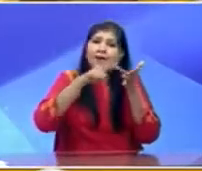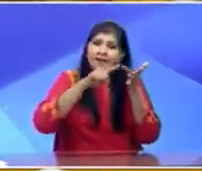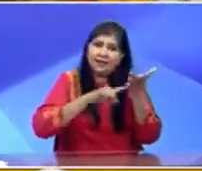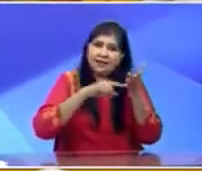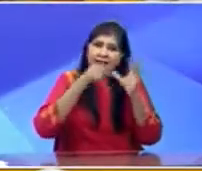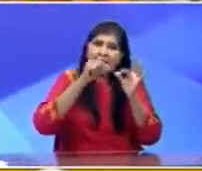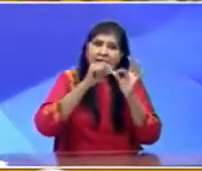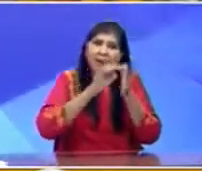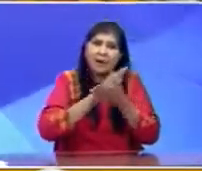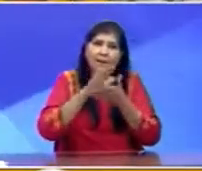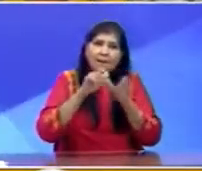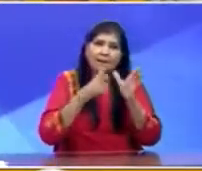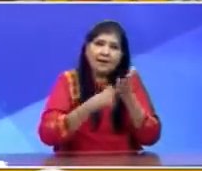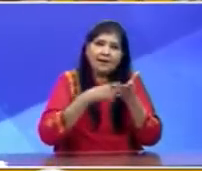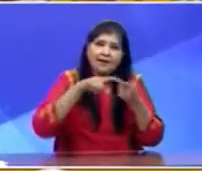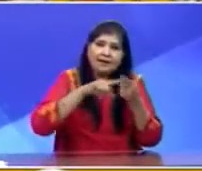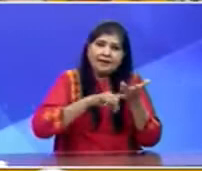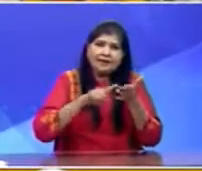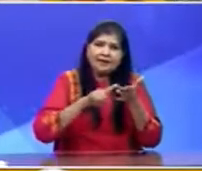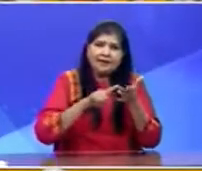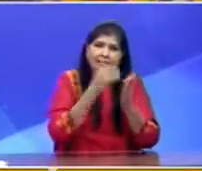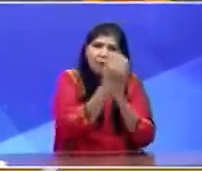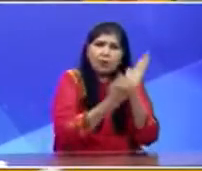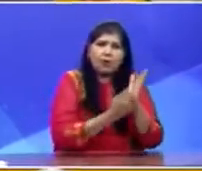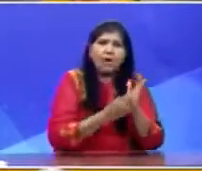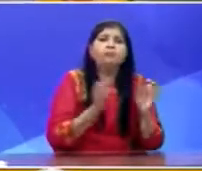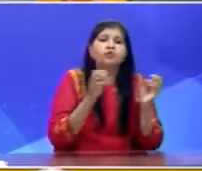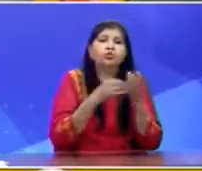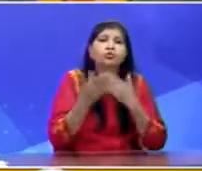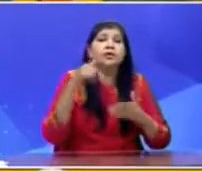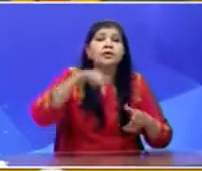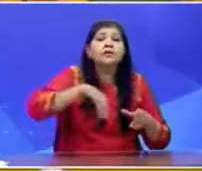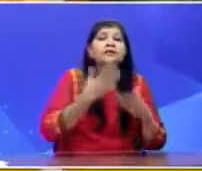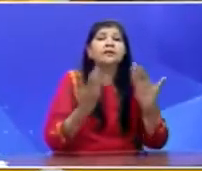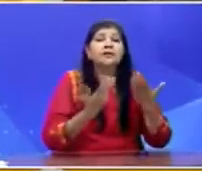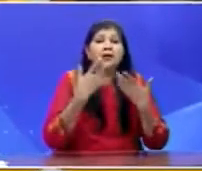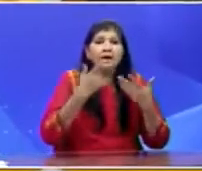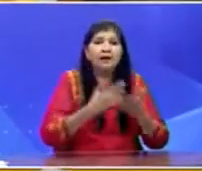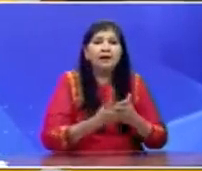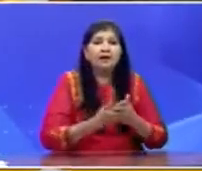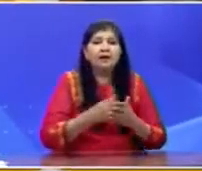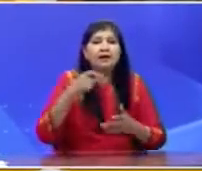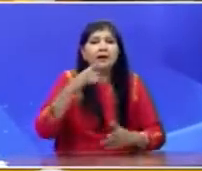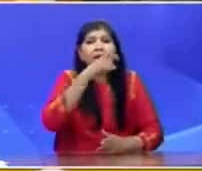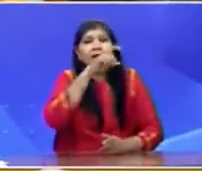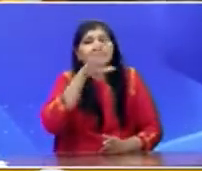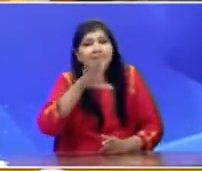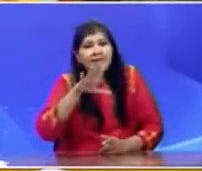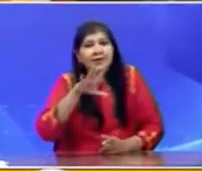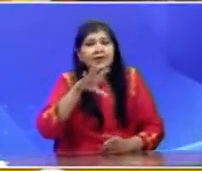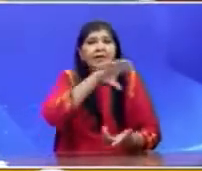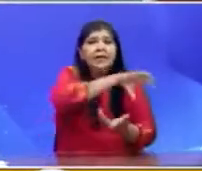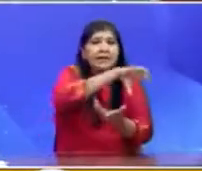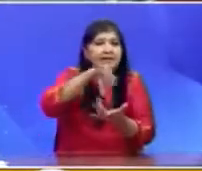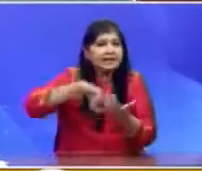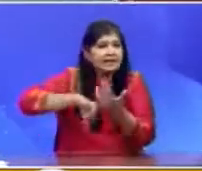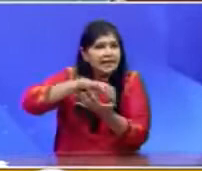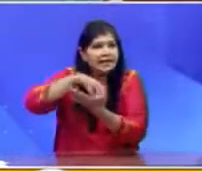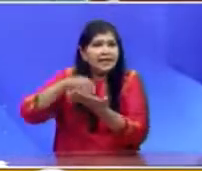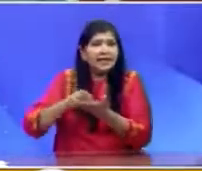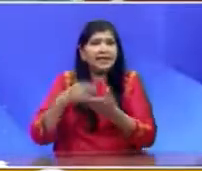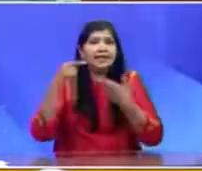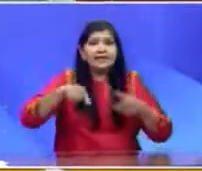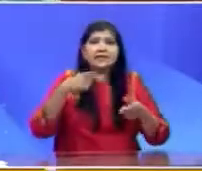का एक अनूठा अभियान भी चलाया गया। इसमें राज्य की 75 जगहों पर आजादी के